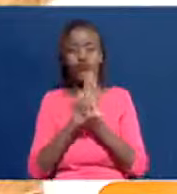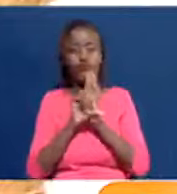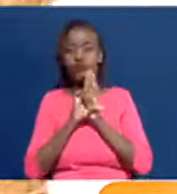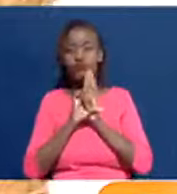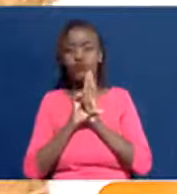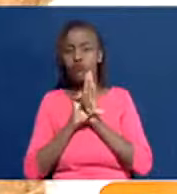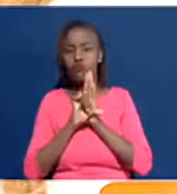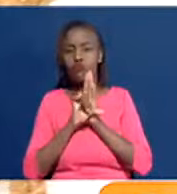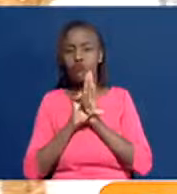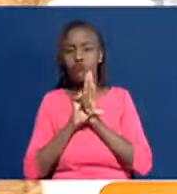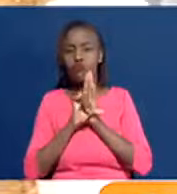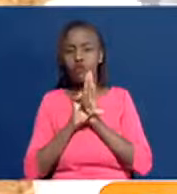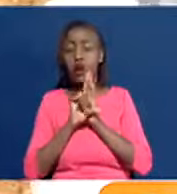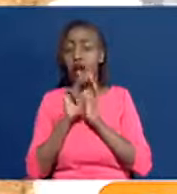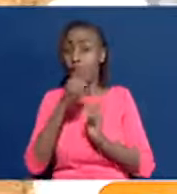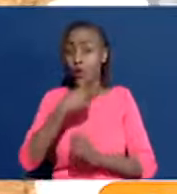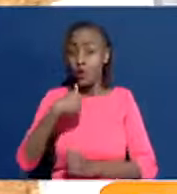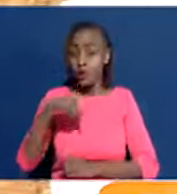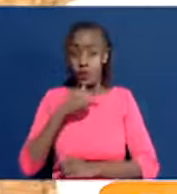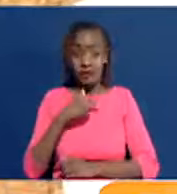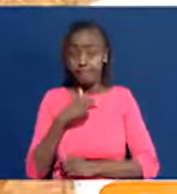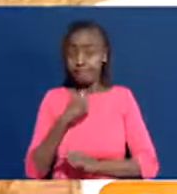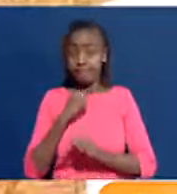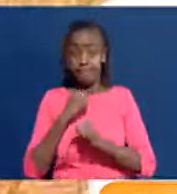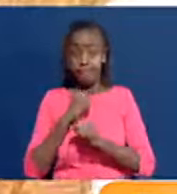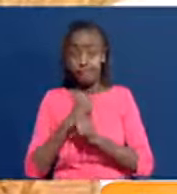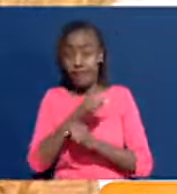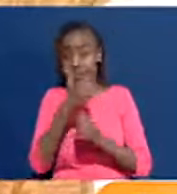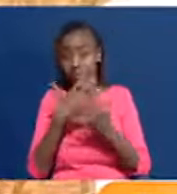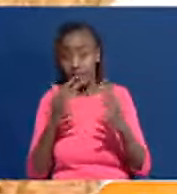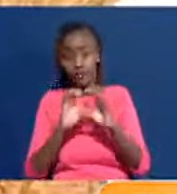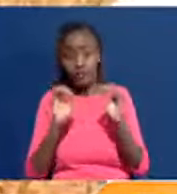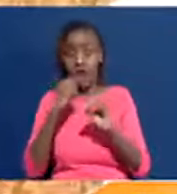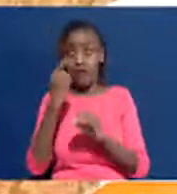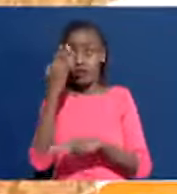hatuna mambo ingine, Mungu hapo ndio atazidi na zidi kutubariki.